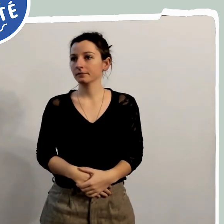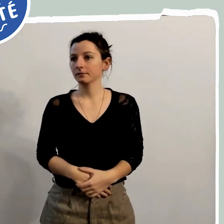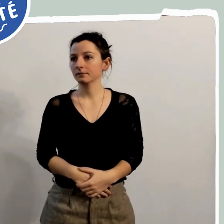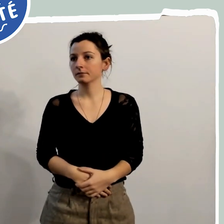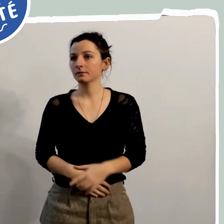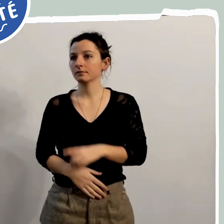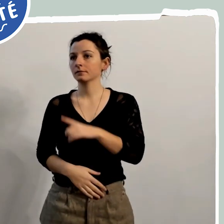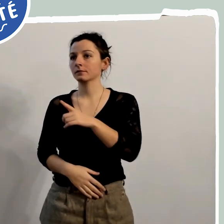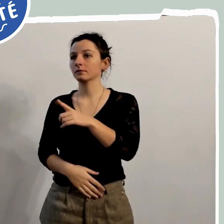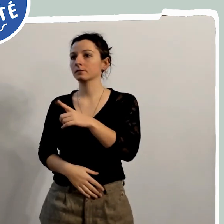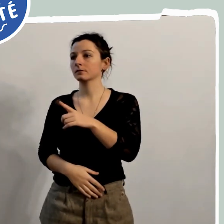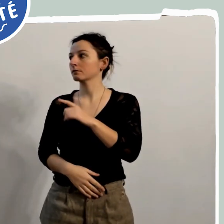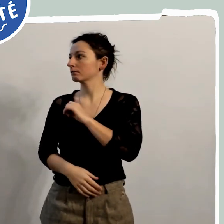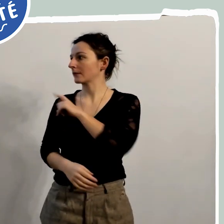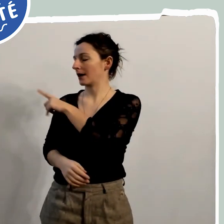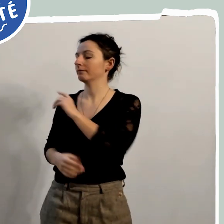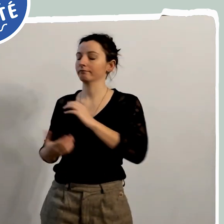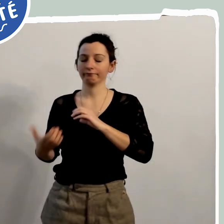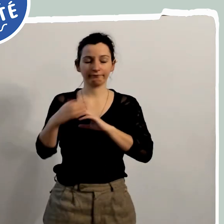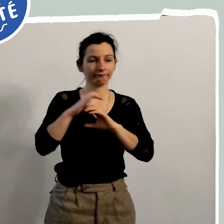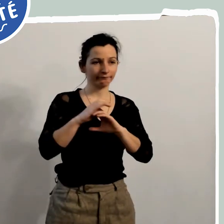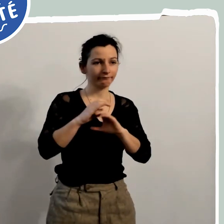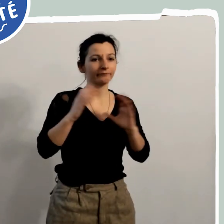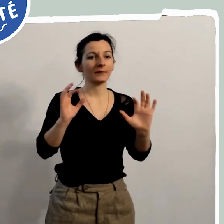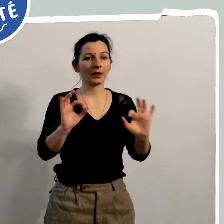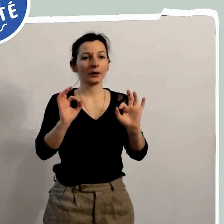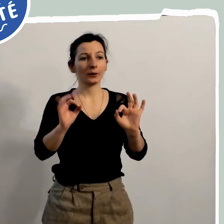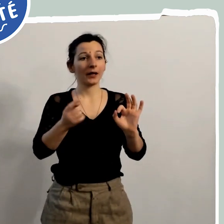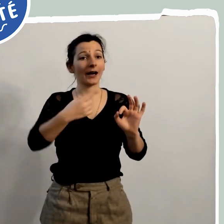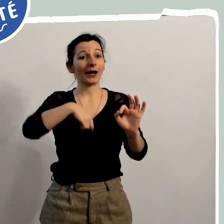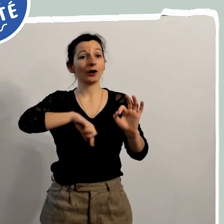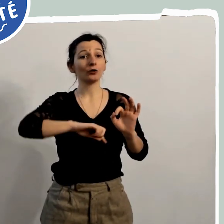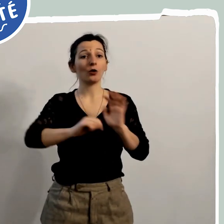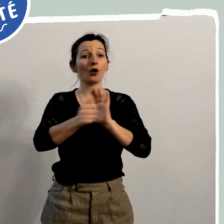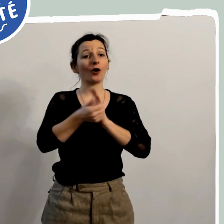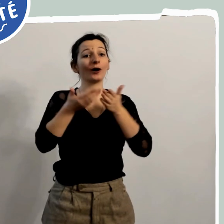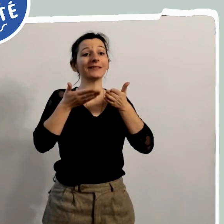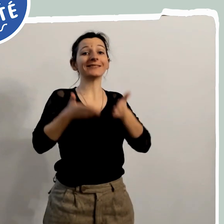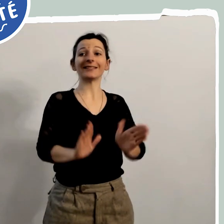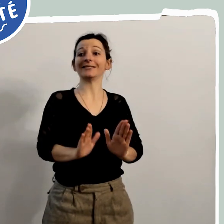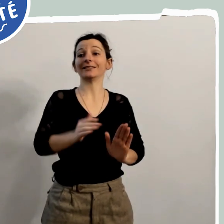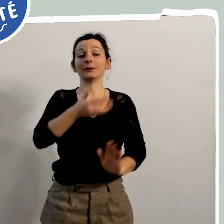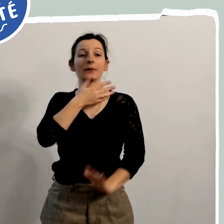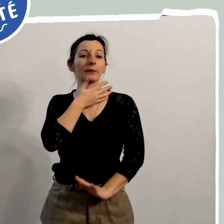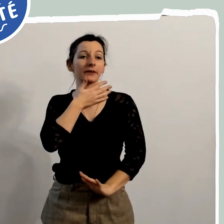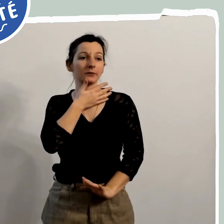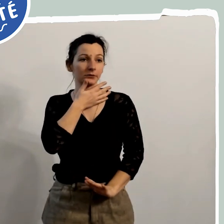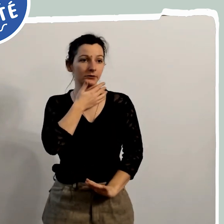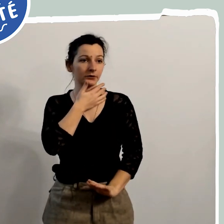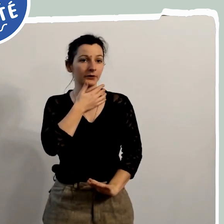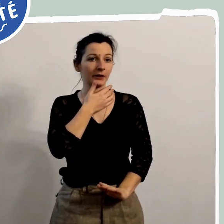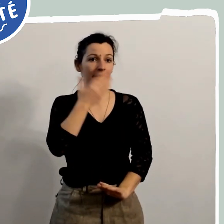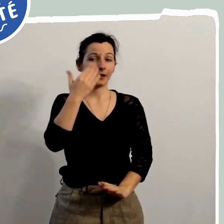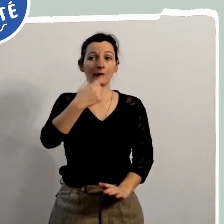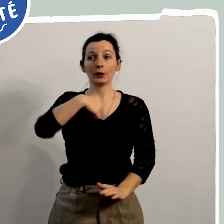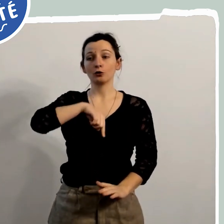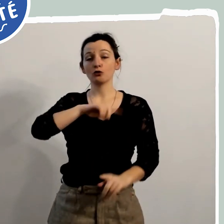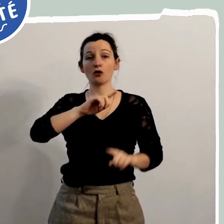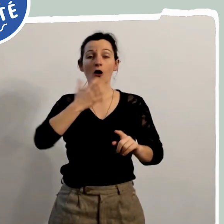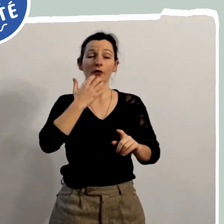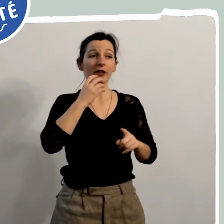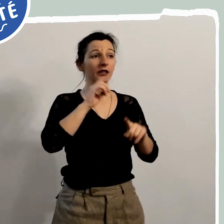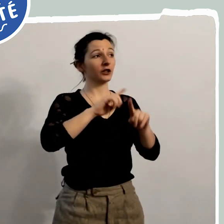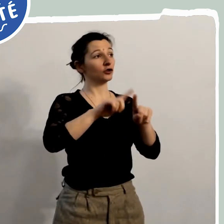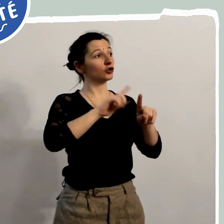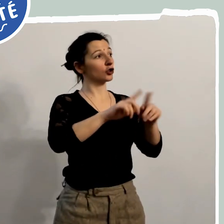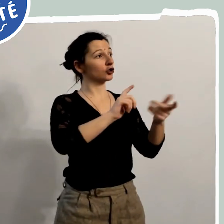Oui, juste pour compléter, vous avez bien compris que nous ne sommes pas des décideurs par rapport à ça. Si ça dépendait de nous, il y aurait beaucoup de choses qui